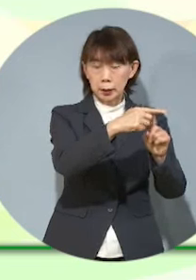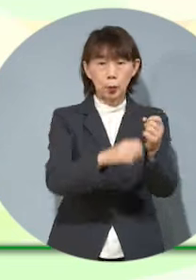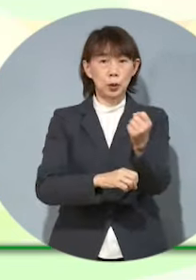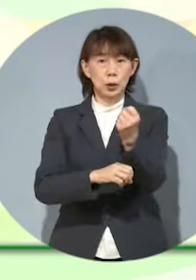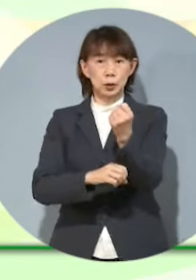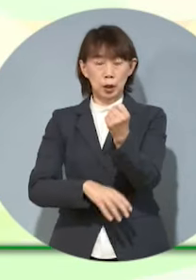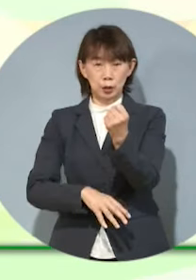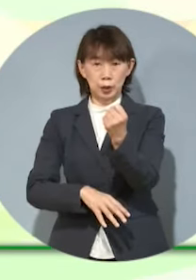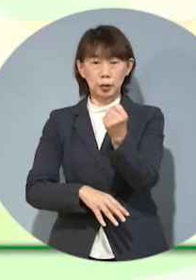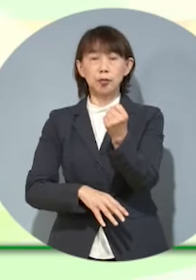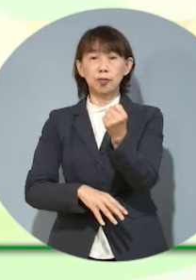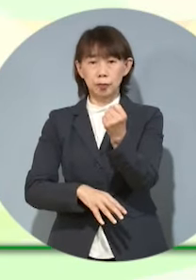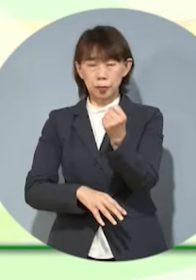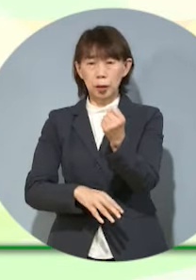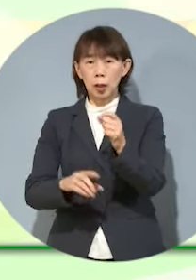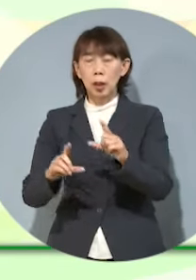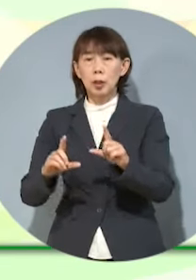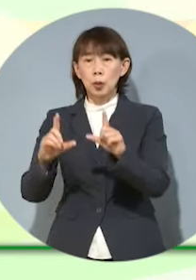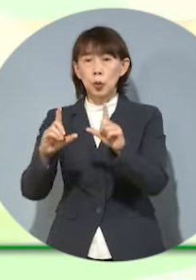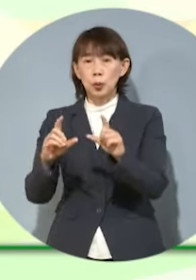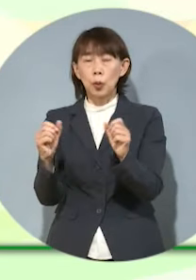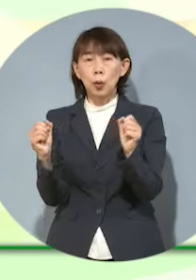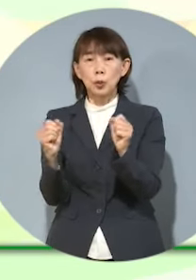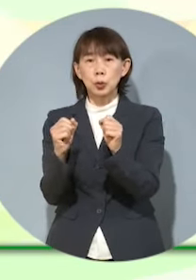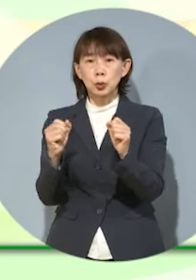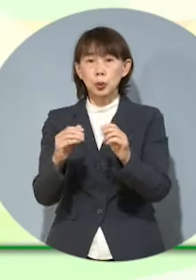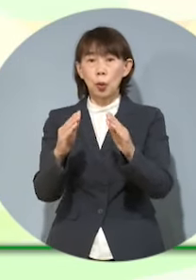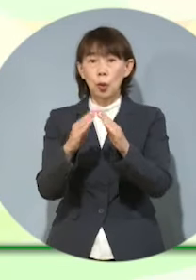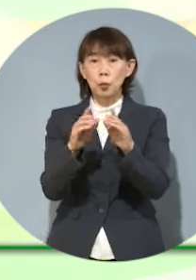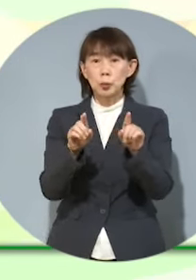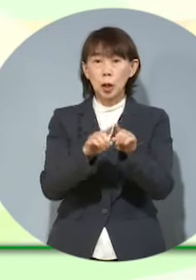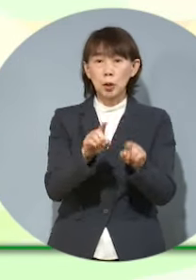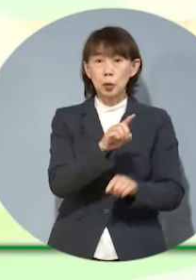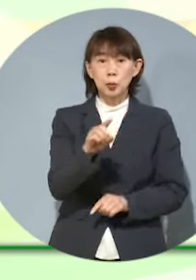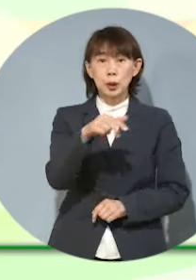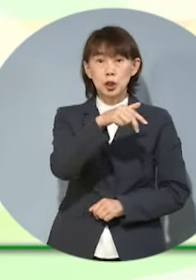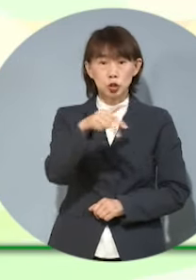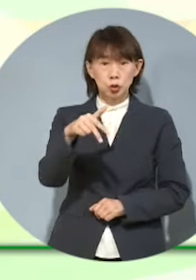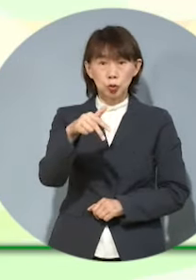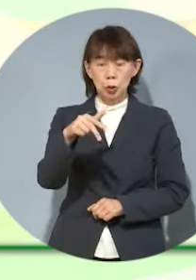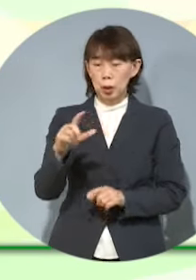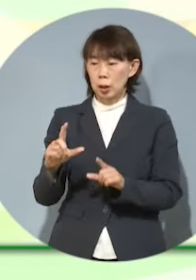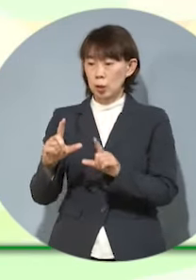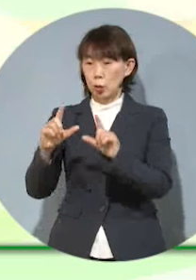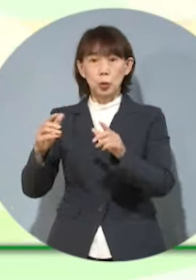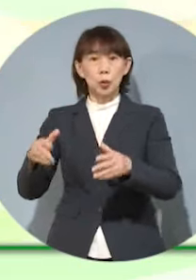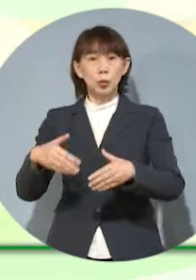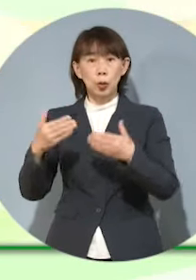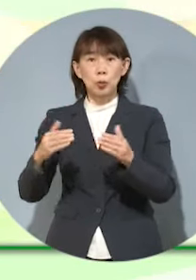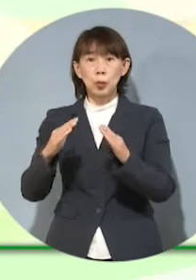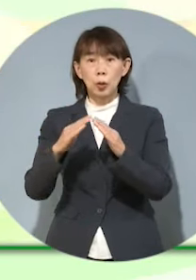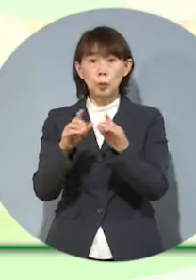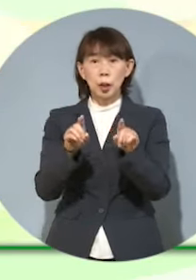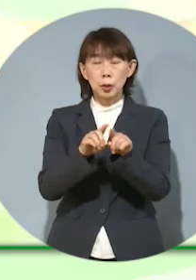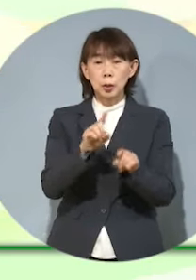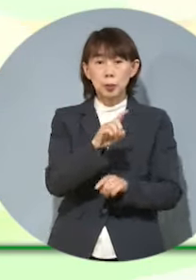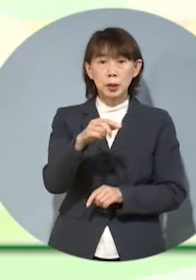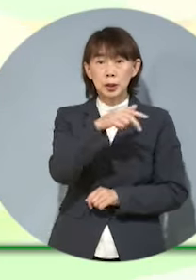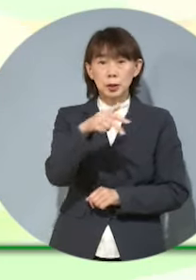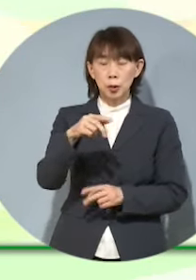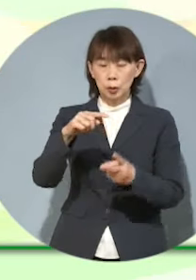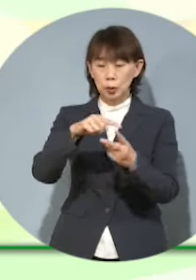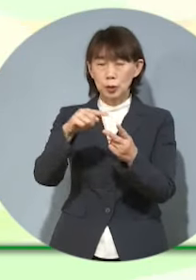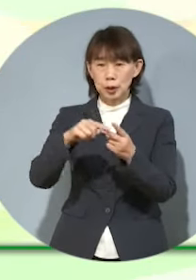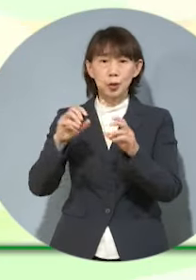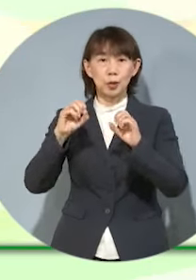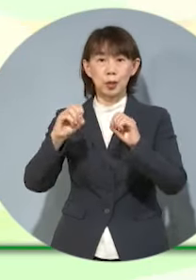ードに、東京クールホーム&ビズと東京ウォームホーム&ビズを呼びか